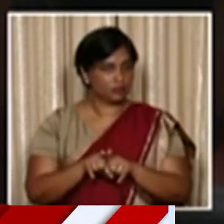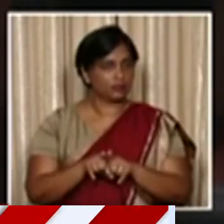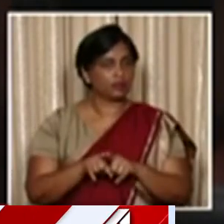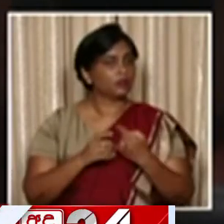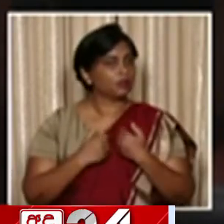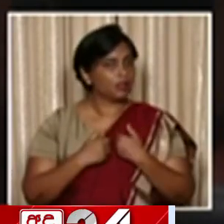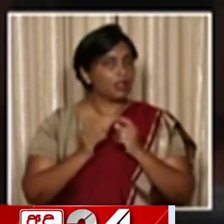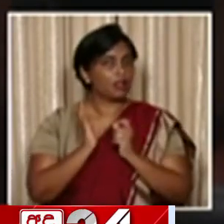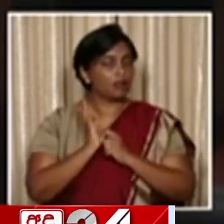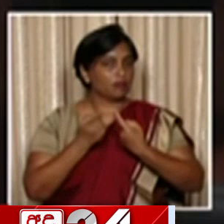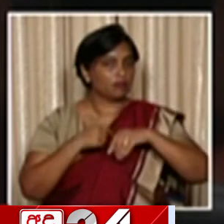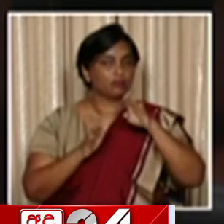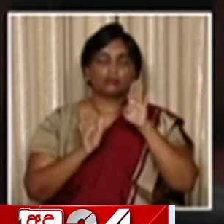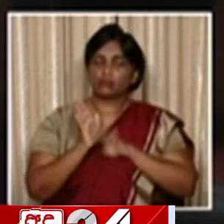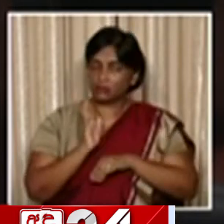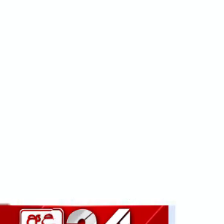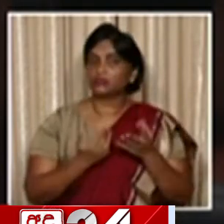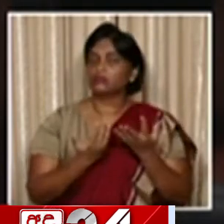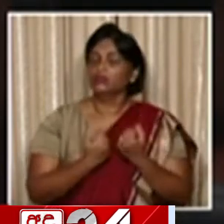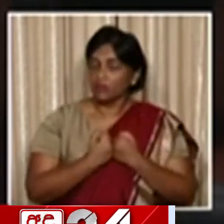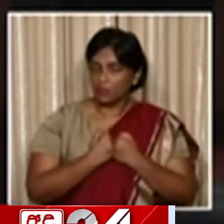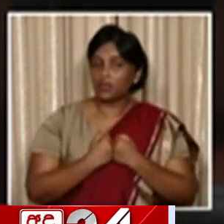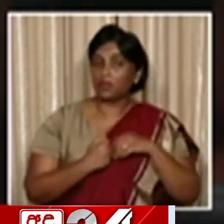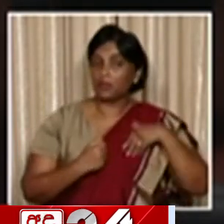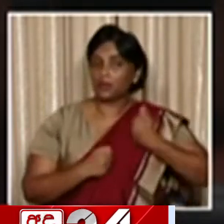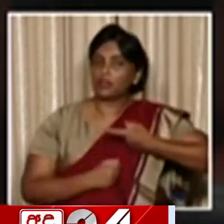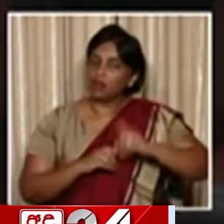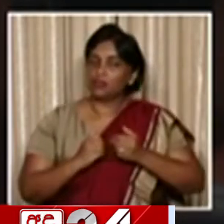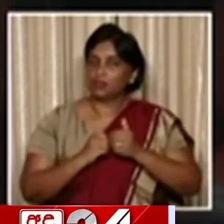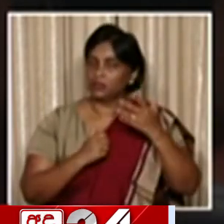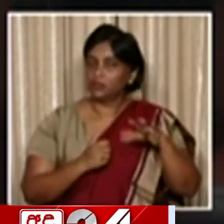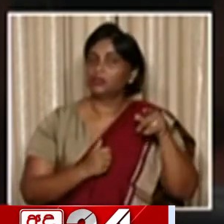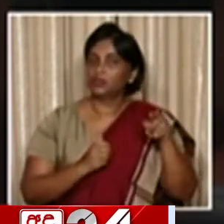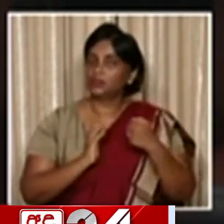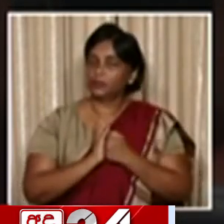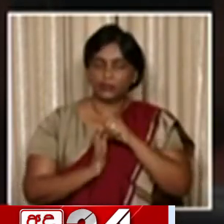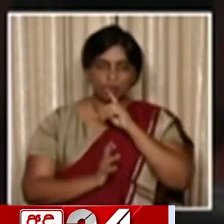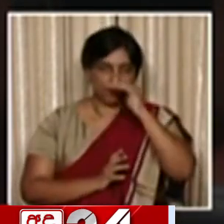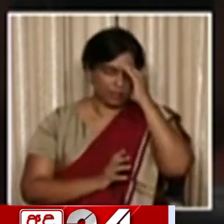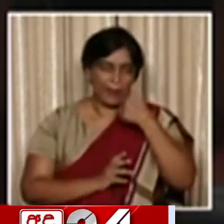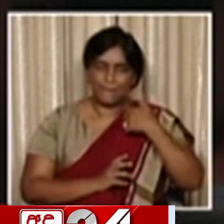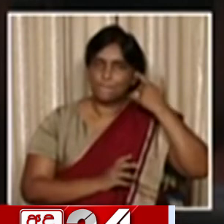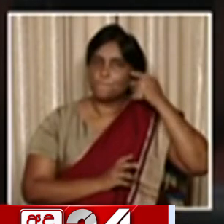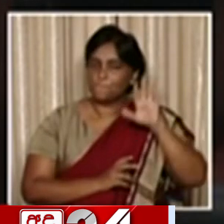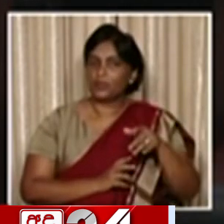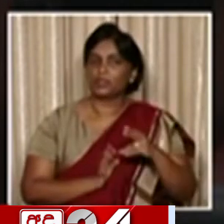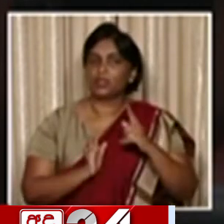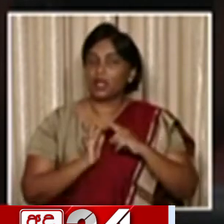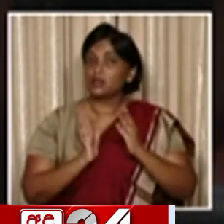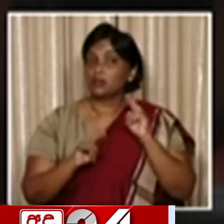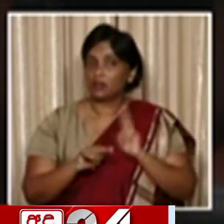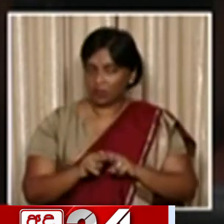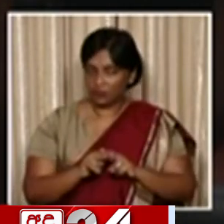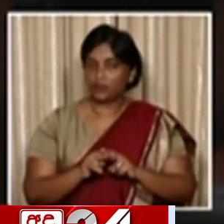අපිට මේ ණය ප්‍රතිහුවගතකරණය සඳහා අවශ්‍ය මූලික එකඟතාවය පළ කරන්න. අනුව ගරු කතානායකතුමනි අපි බලාපොරොත්තු වෙනවා ජාත්‍යන්තර මූල්‍ය